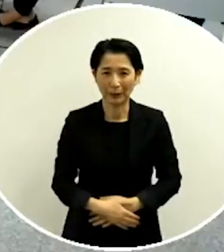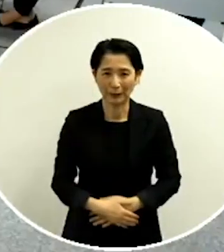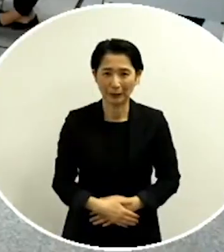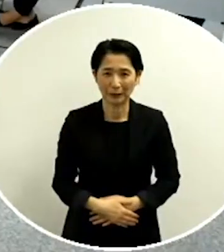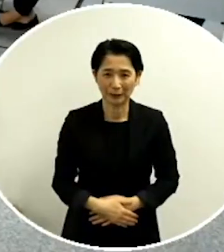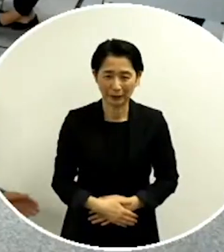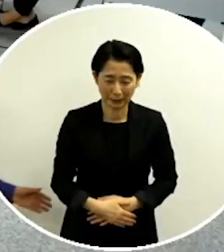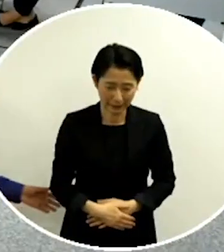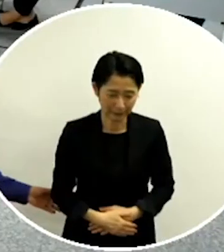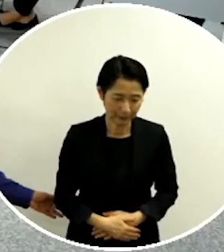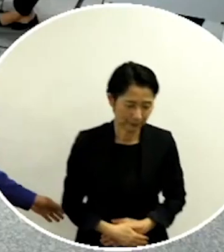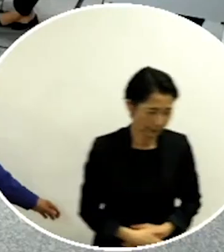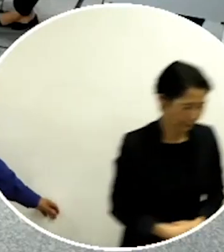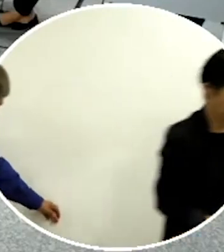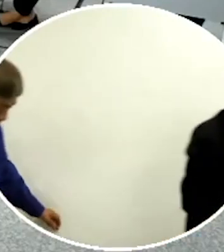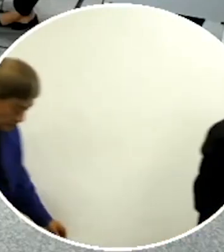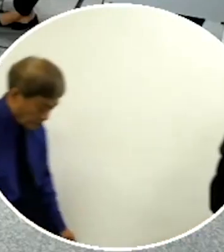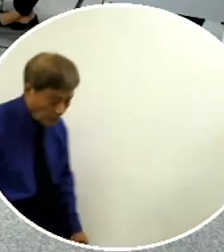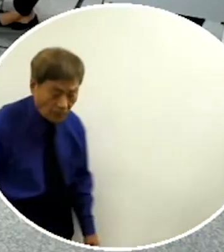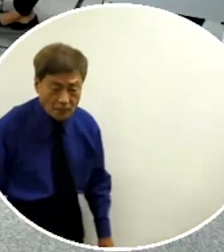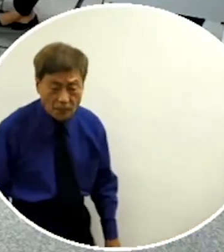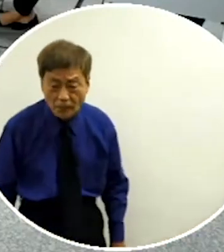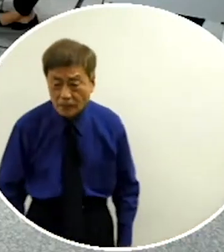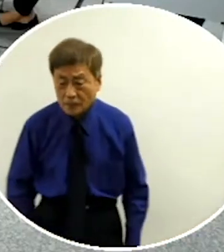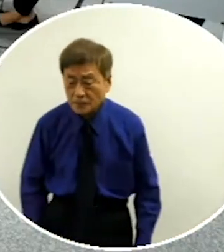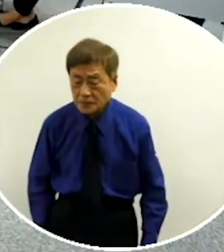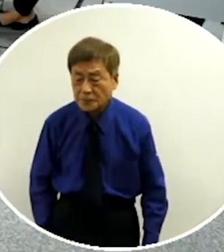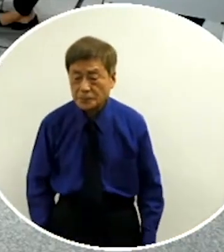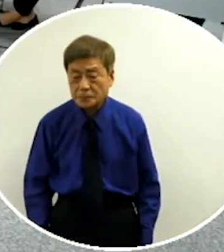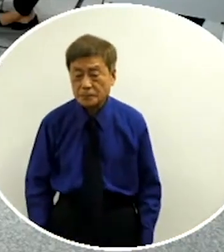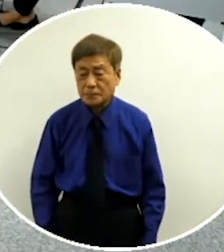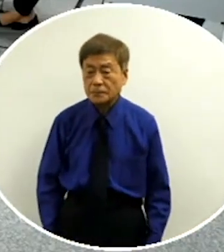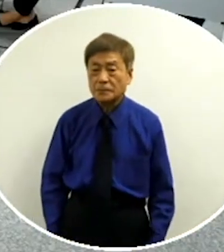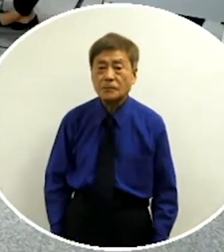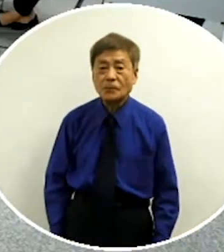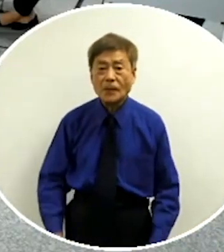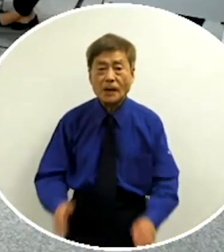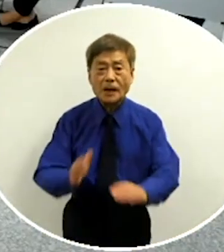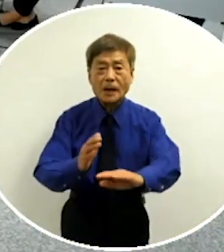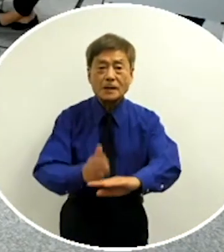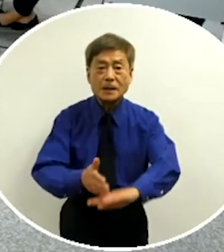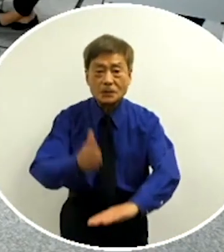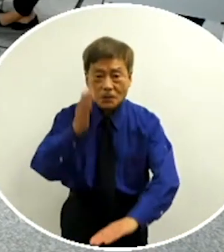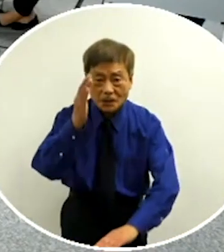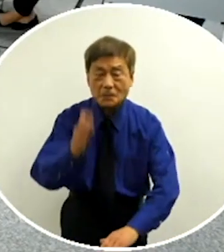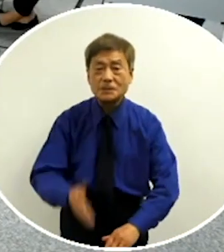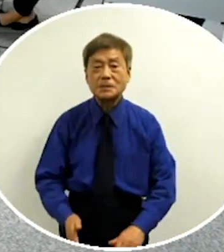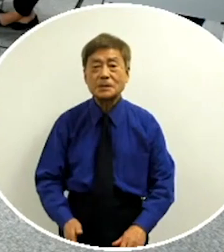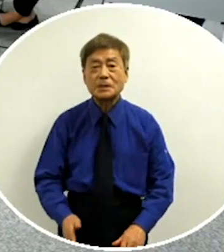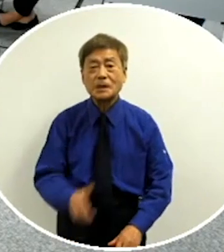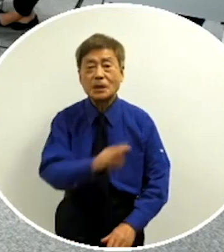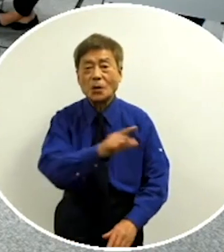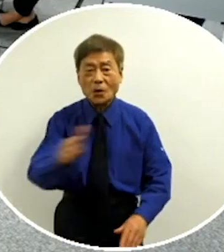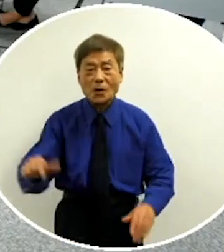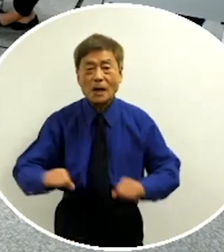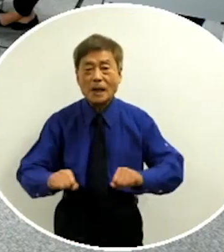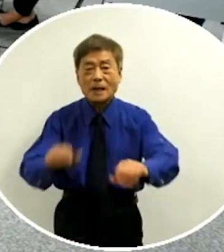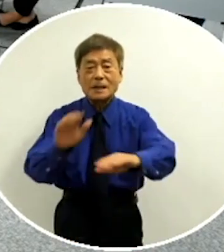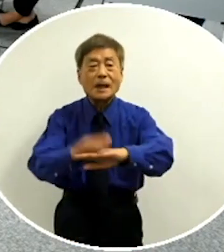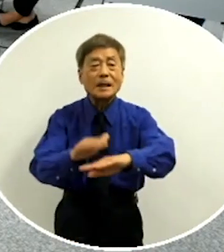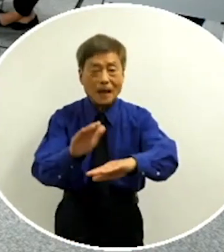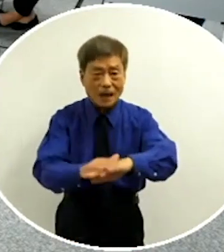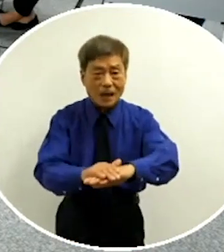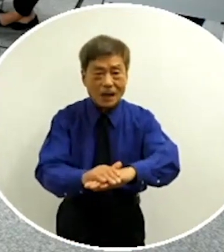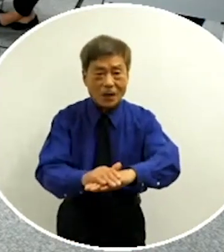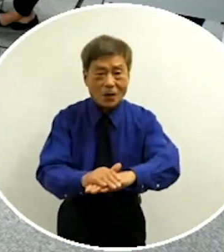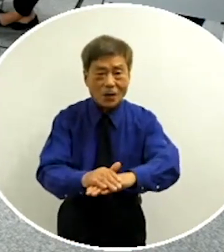はいありがとうございましたでは工作もから真似しますこれはですねいろんなやり方があると思うんですよ例えばですね先ほど私が言っ